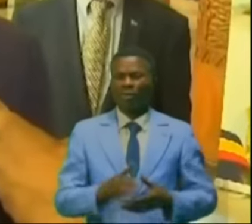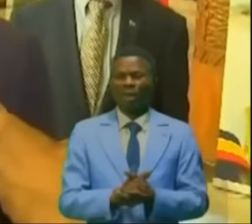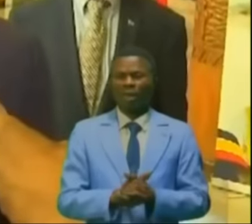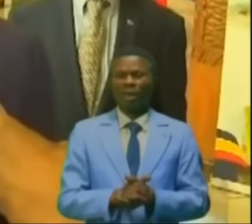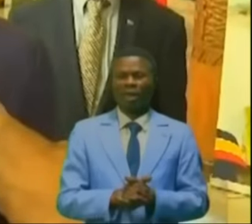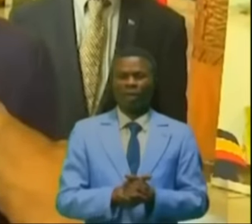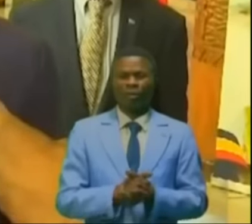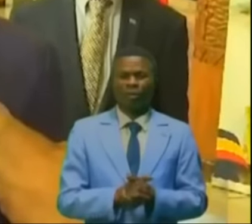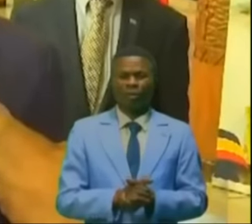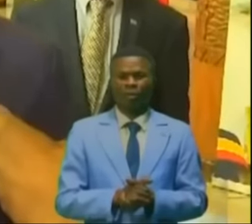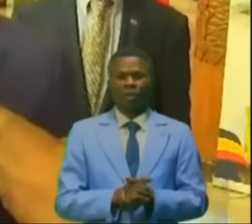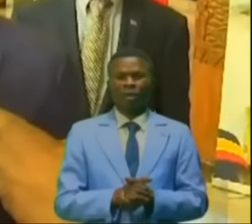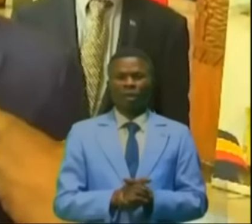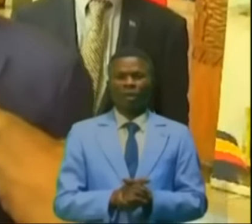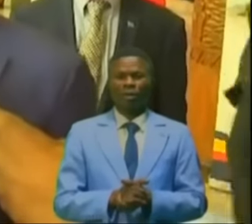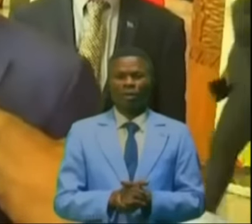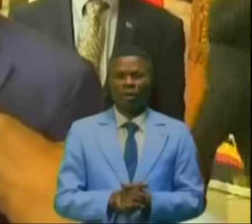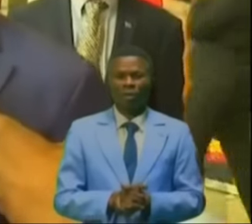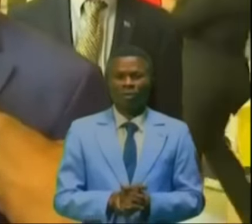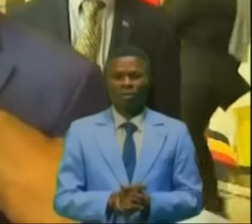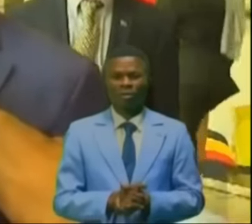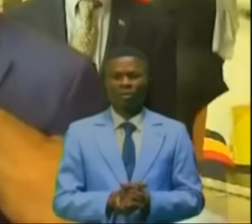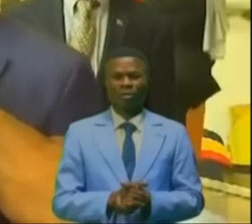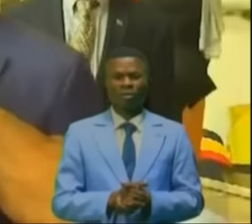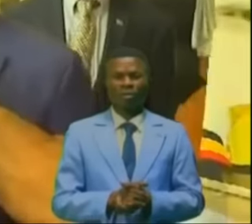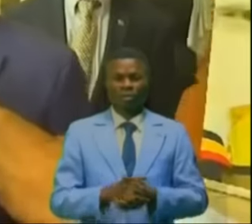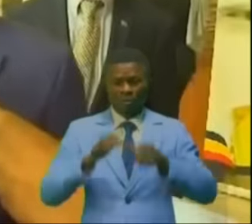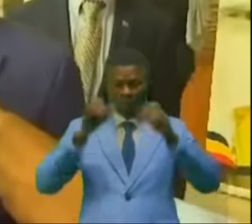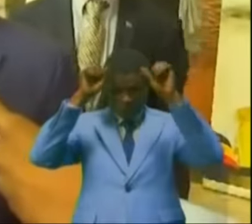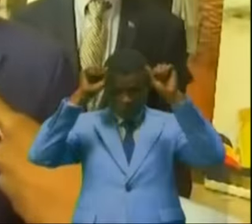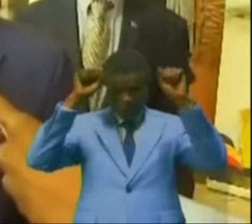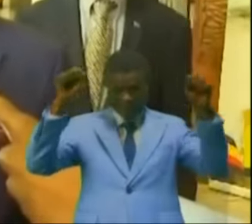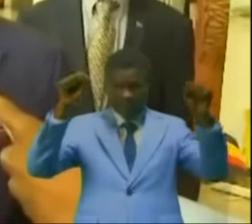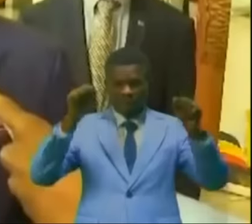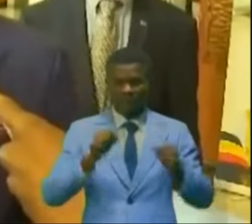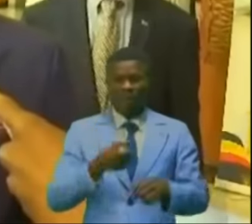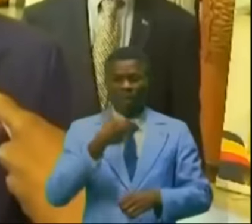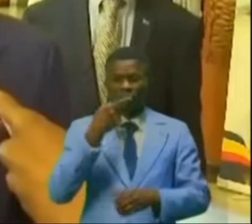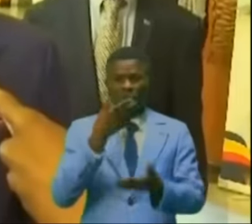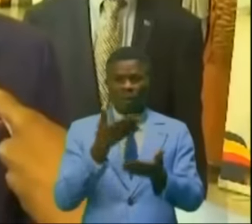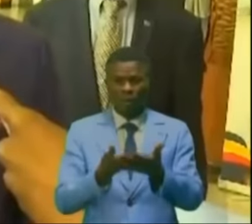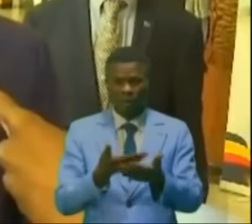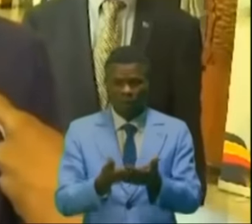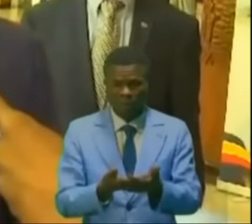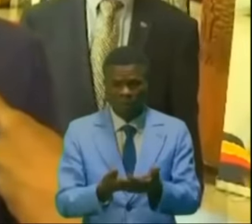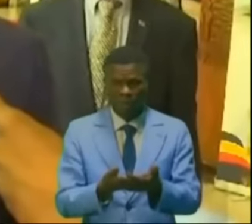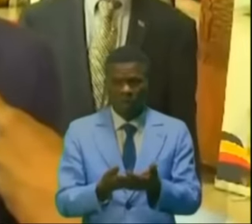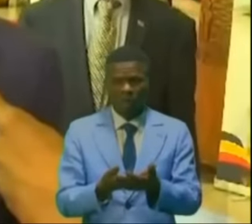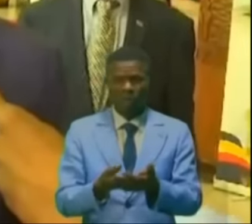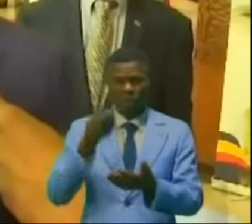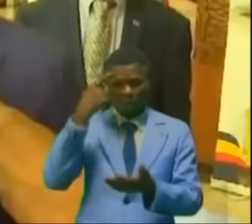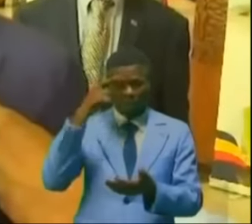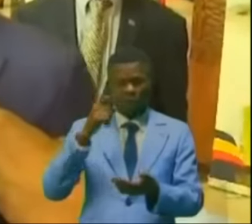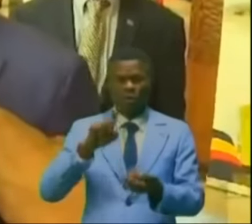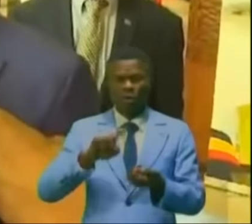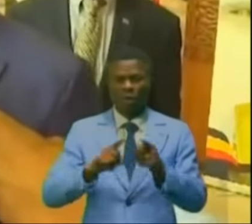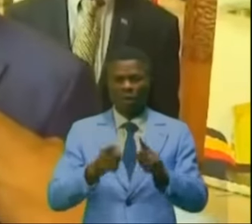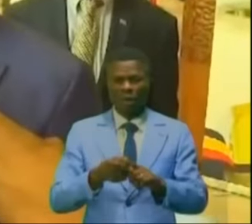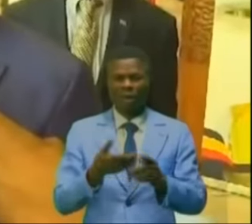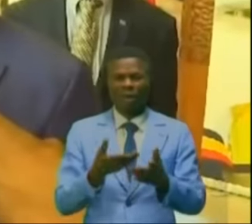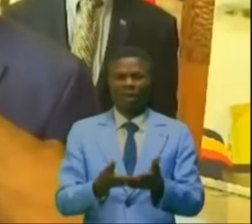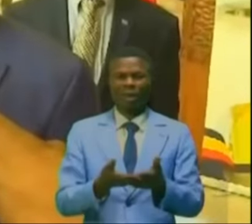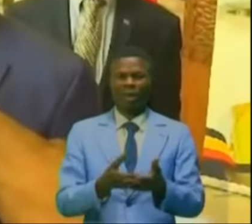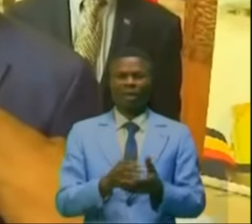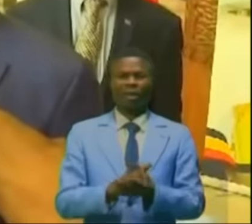calme et féliciter le président Mahamat Idriss Déby Itno pour son élection à